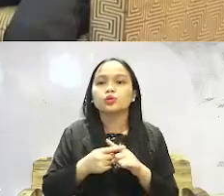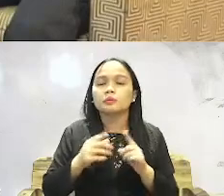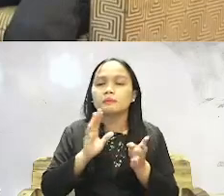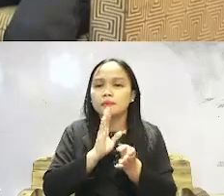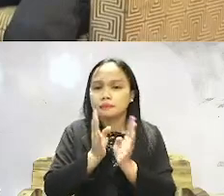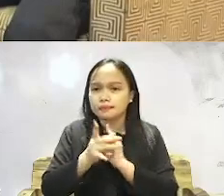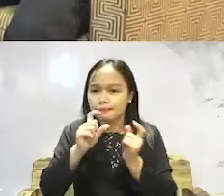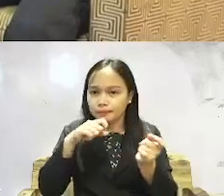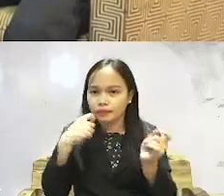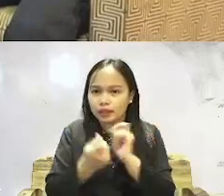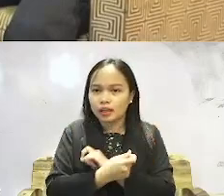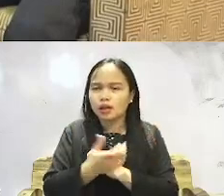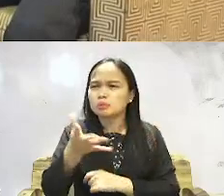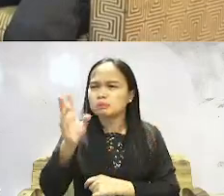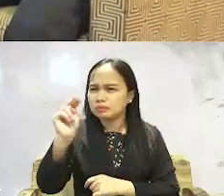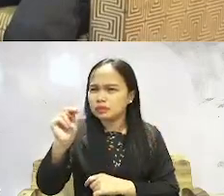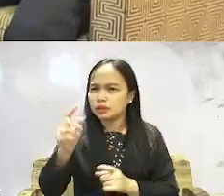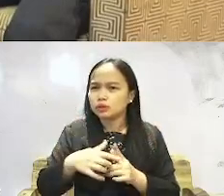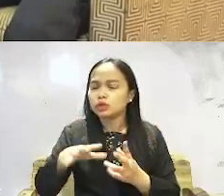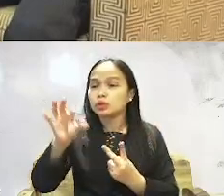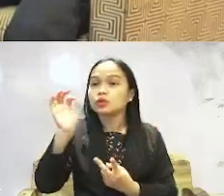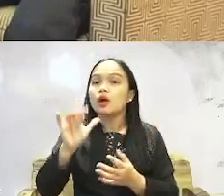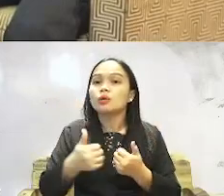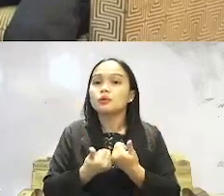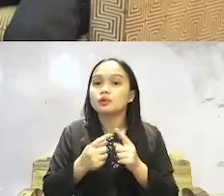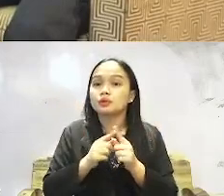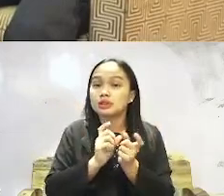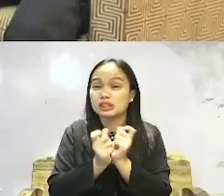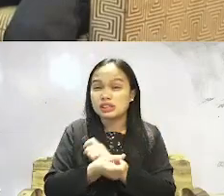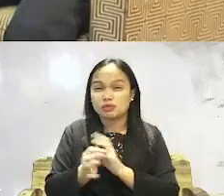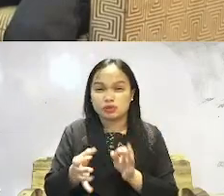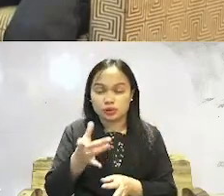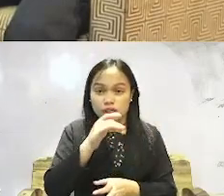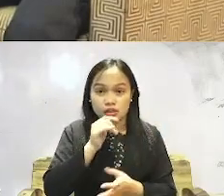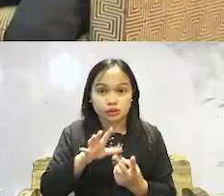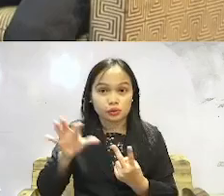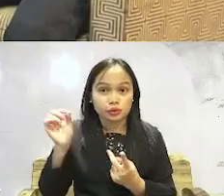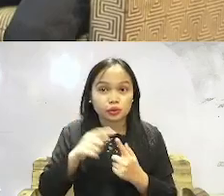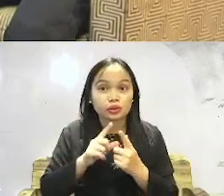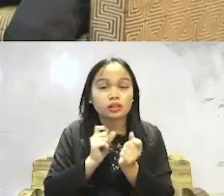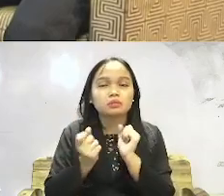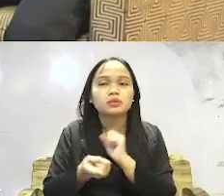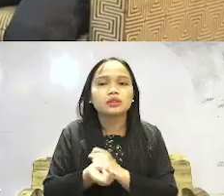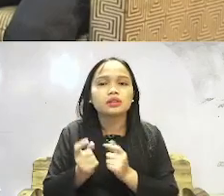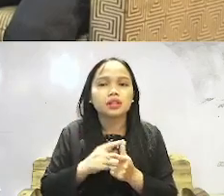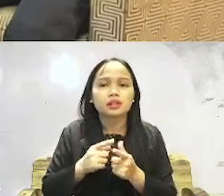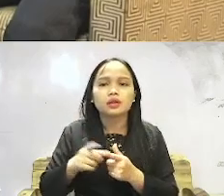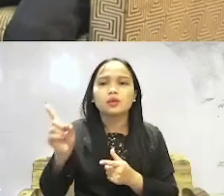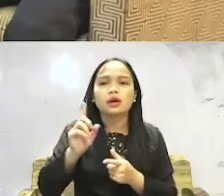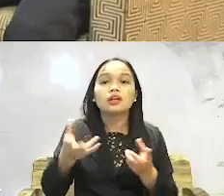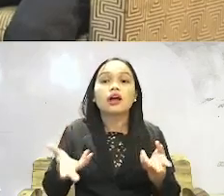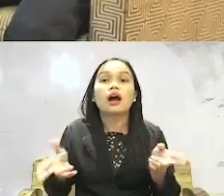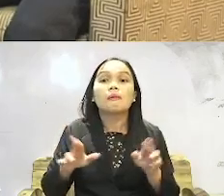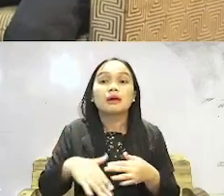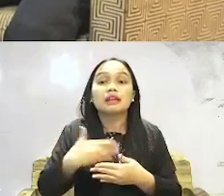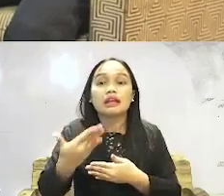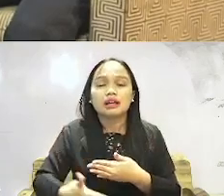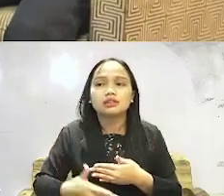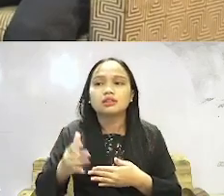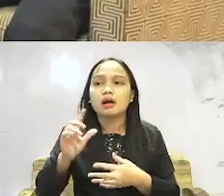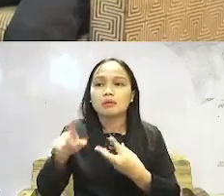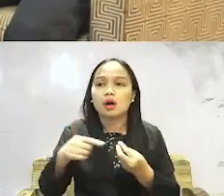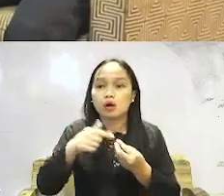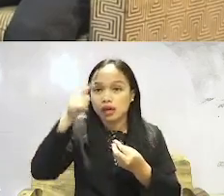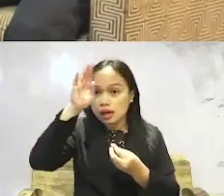Choose to transform. Pilitin mo team focus kasi pag di mo pinili yan, yung consequences ng pagmamahal